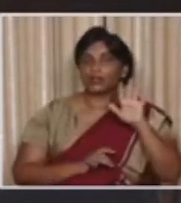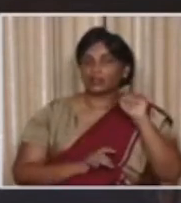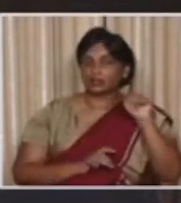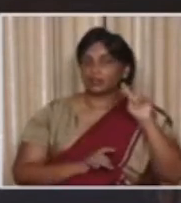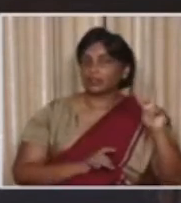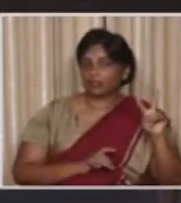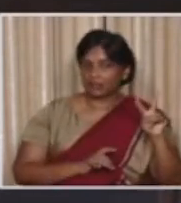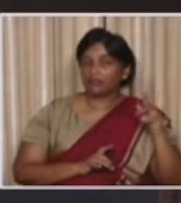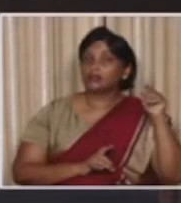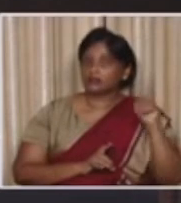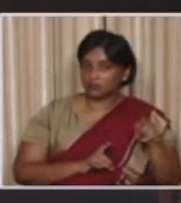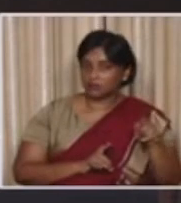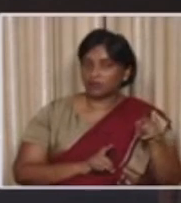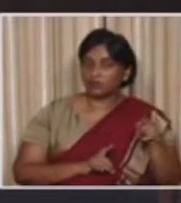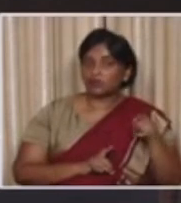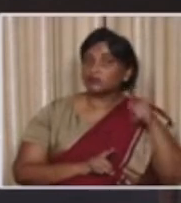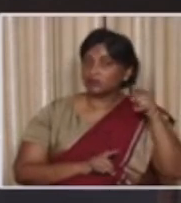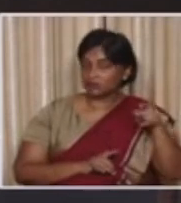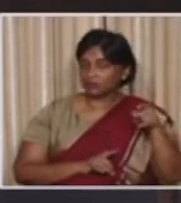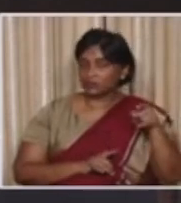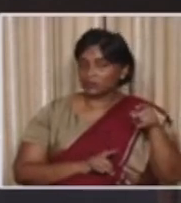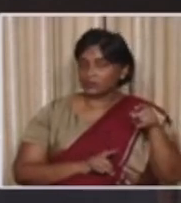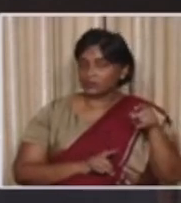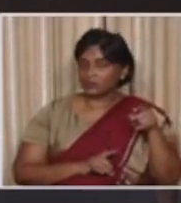165.2යි. නමුත් මේකේ